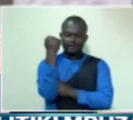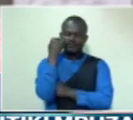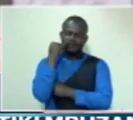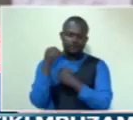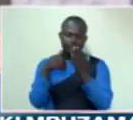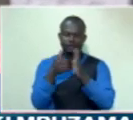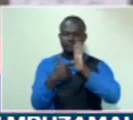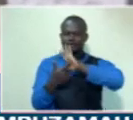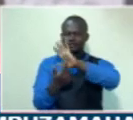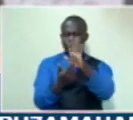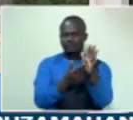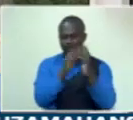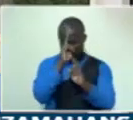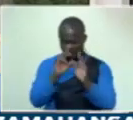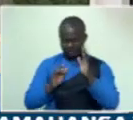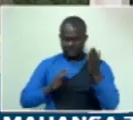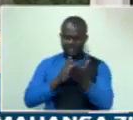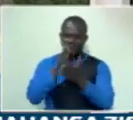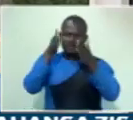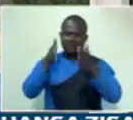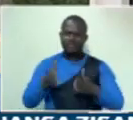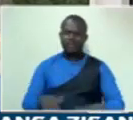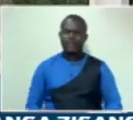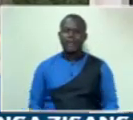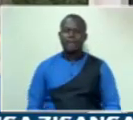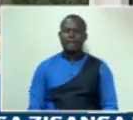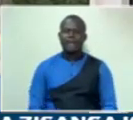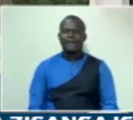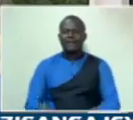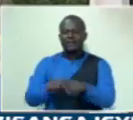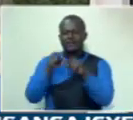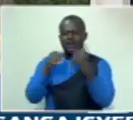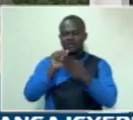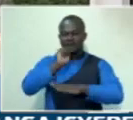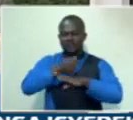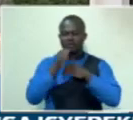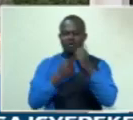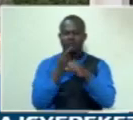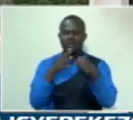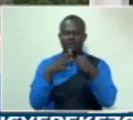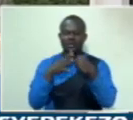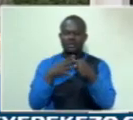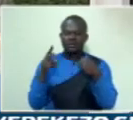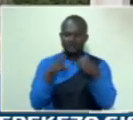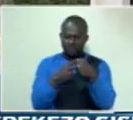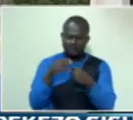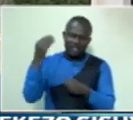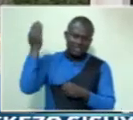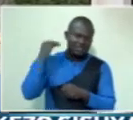ishimangira iyubahirizwa ry'uburenganzira bwa muntu inkurugaga ubwarwo rwagiye mu 1977 no kuvuga ngo muri iki gihugu ntabwo twagiraga urugaga